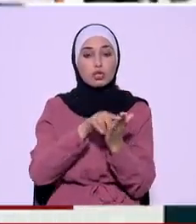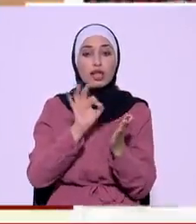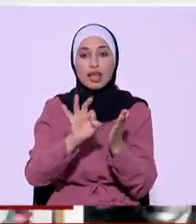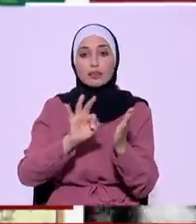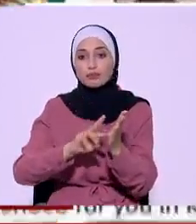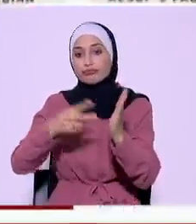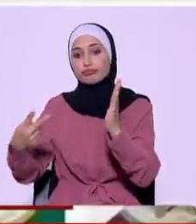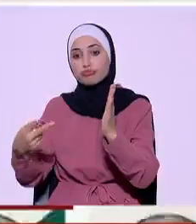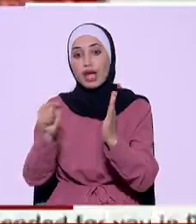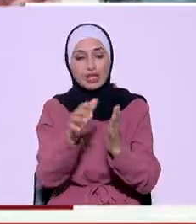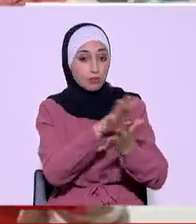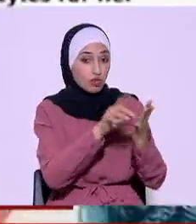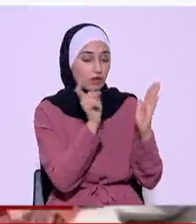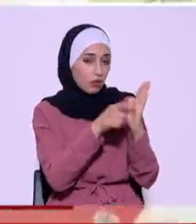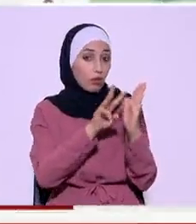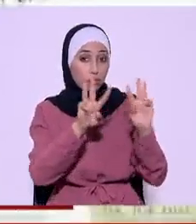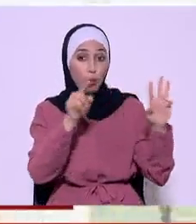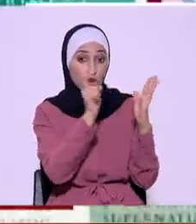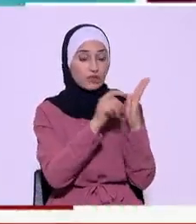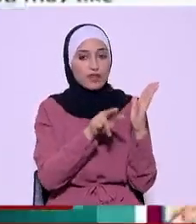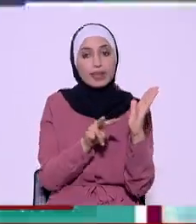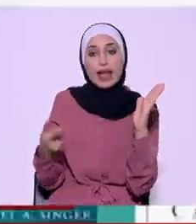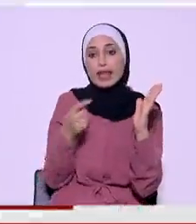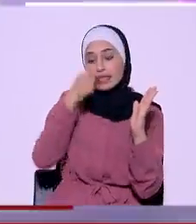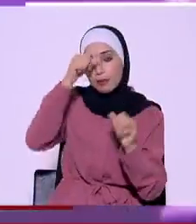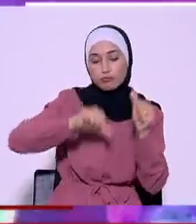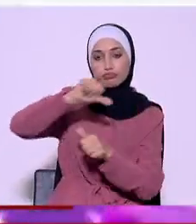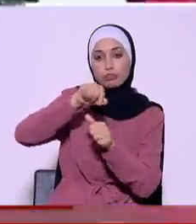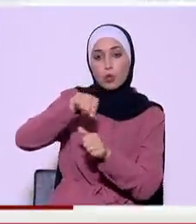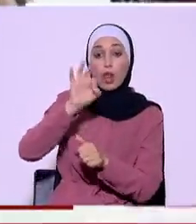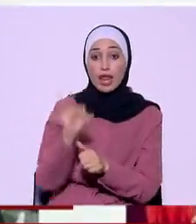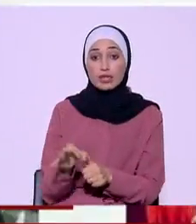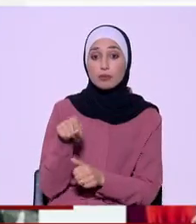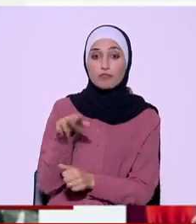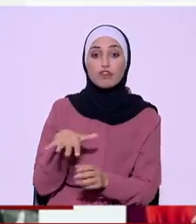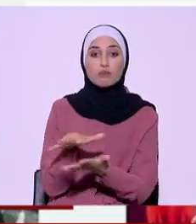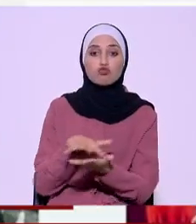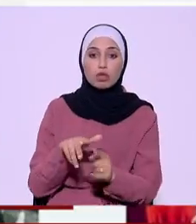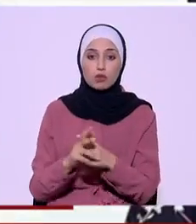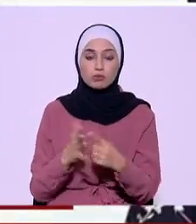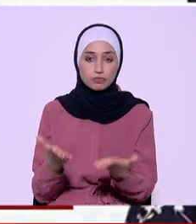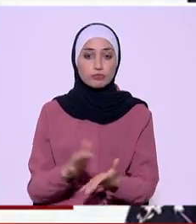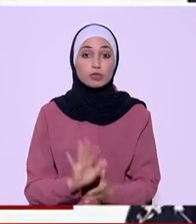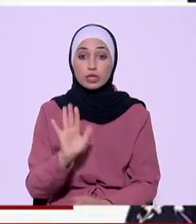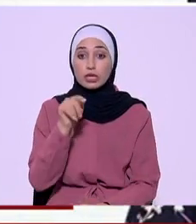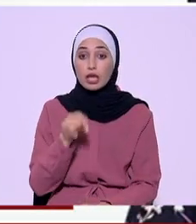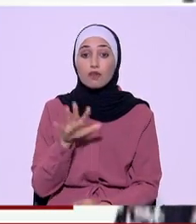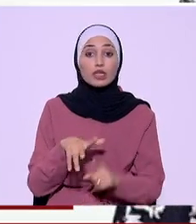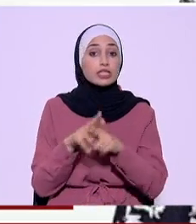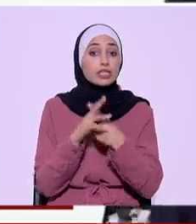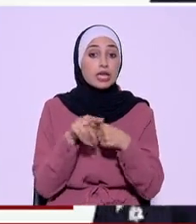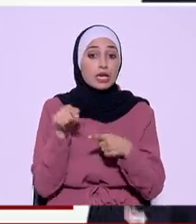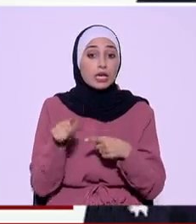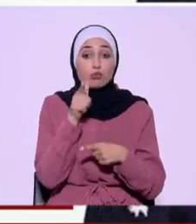لمكان اخر، وكمان ان المشكله بتاعت الفاير وول دي ما بتتعملش لان هم بيجوا تيست ابديت او بيعمل اي صيانه ما